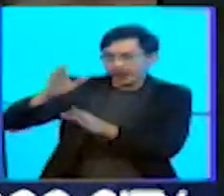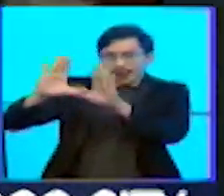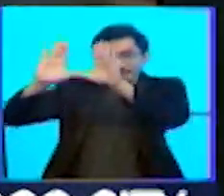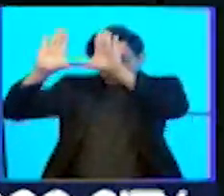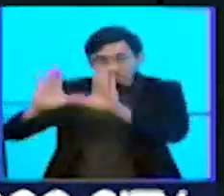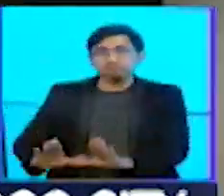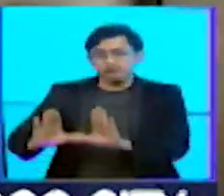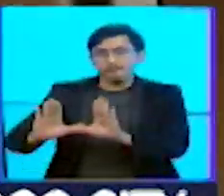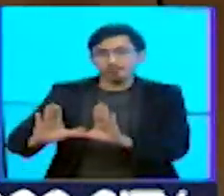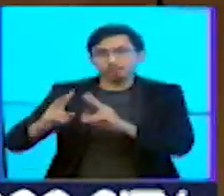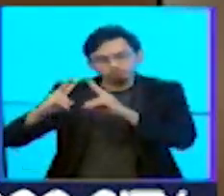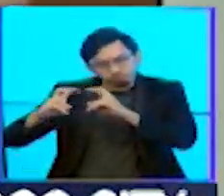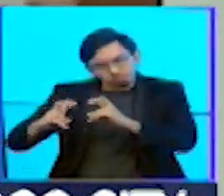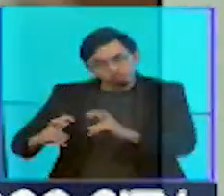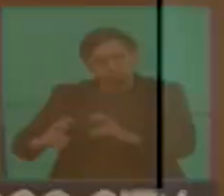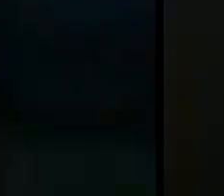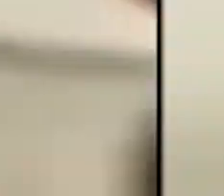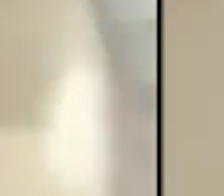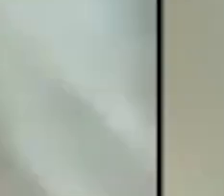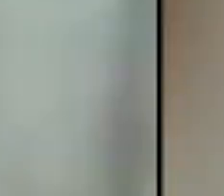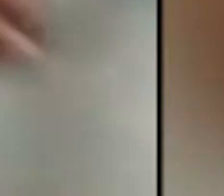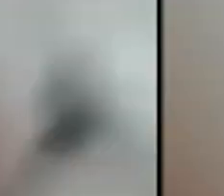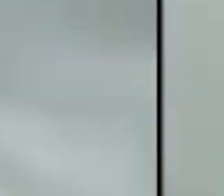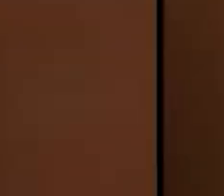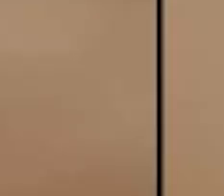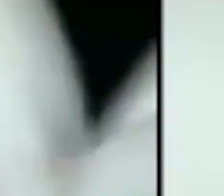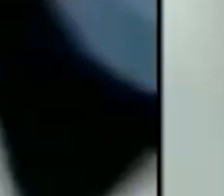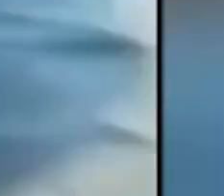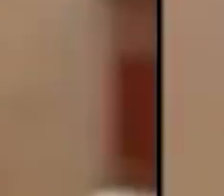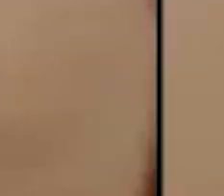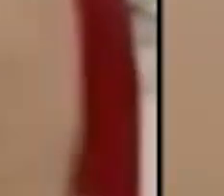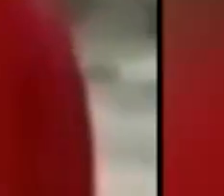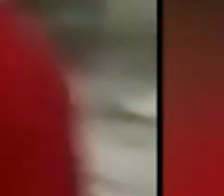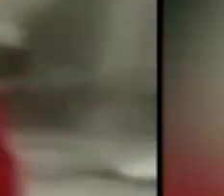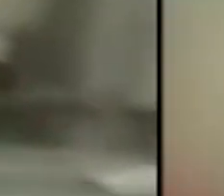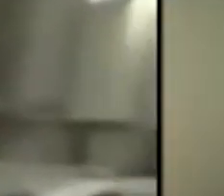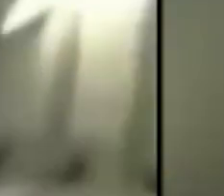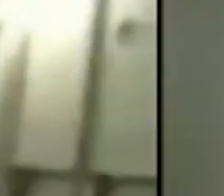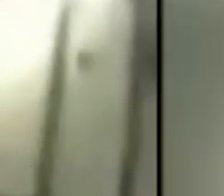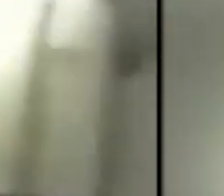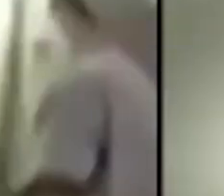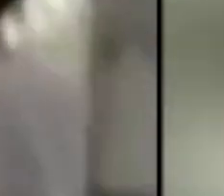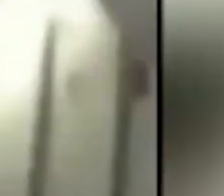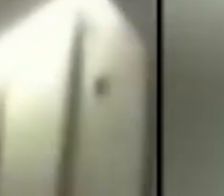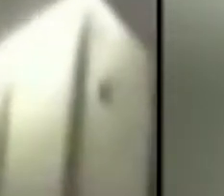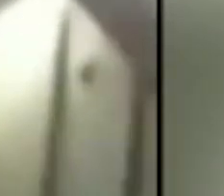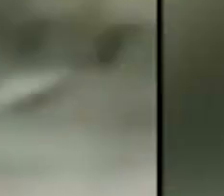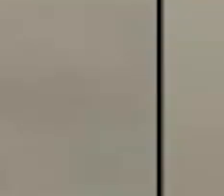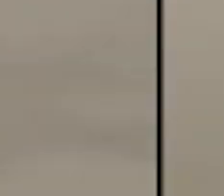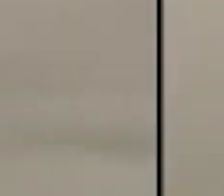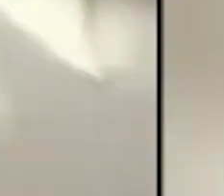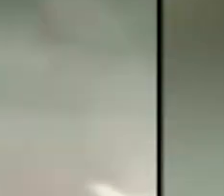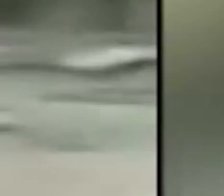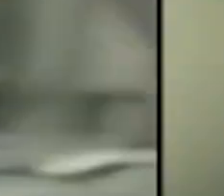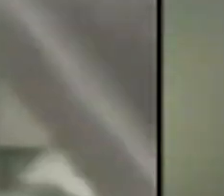Kepanikan Sabtu sore terjadi di pusat perbelanjaan Margo City, Jalan Margonda Raya, Depok, Jawa Barat. Pengunjung dan karyawan berhamburan